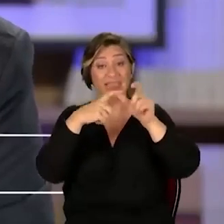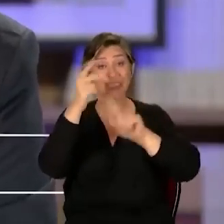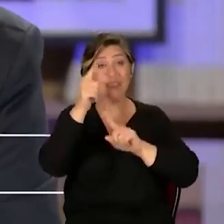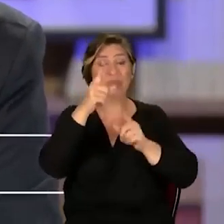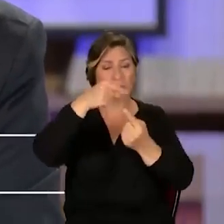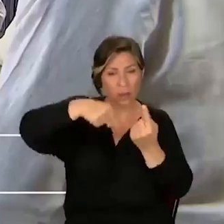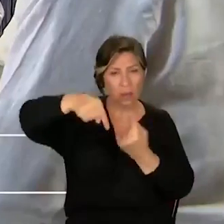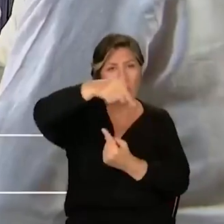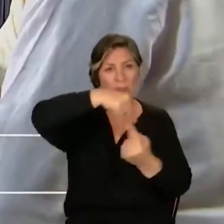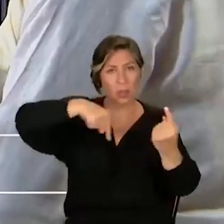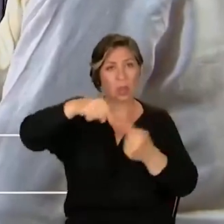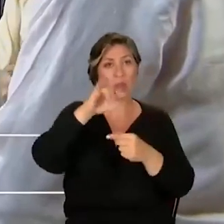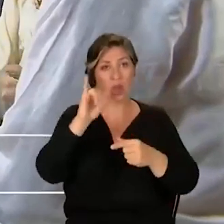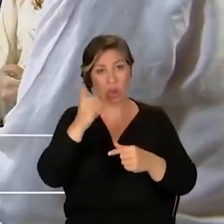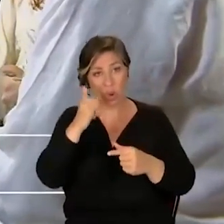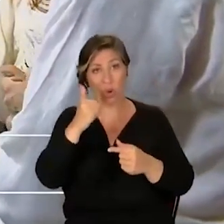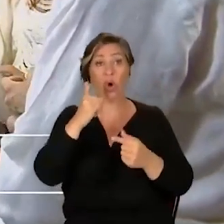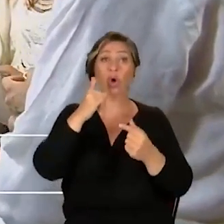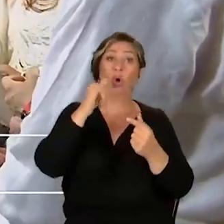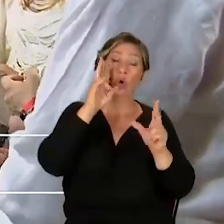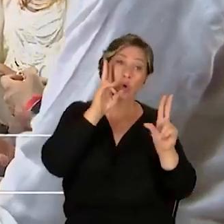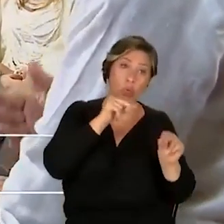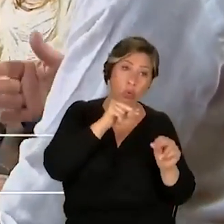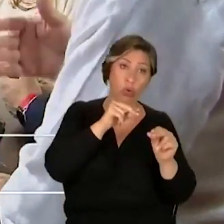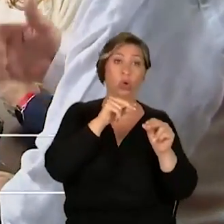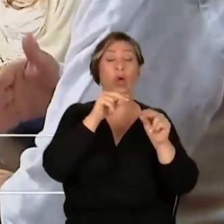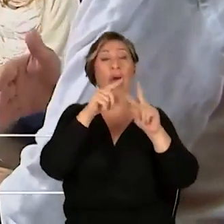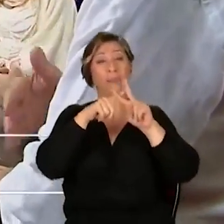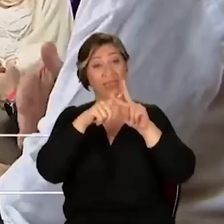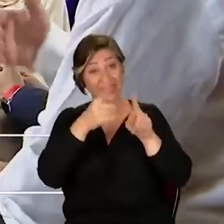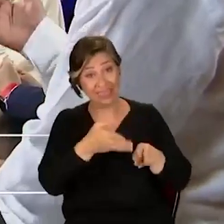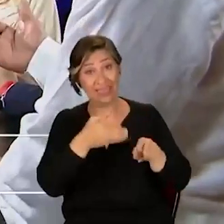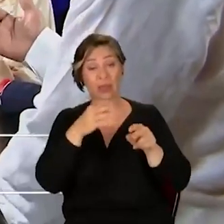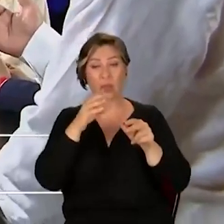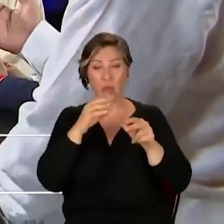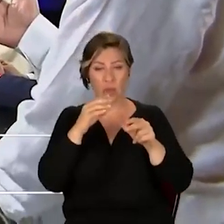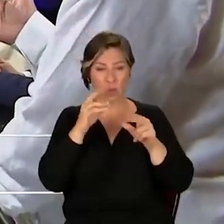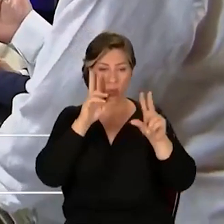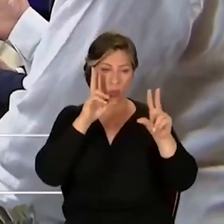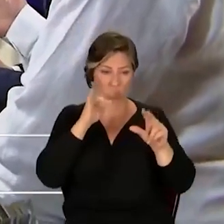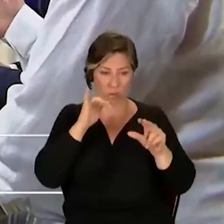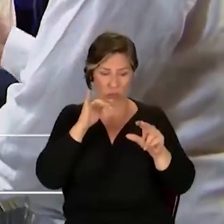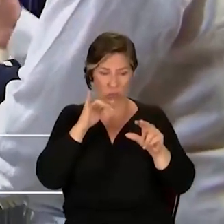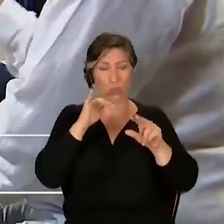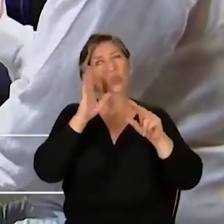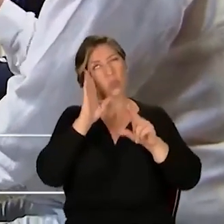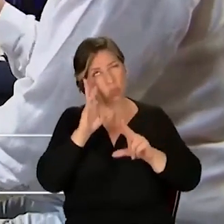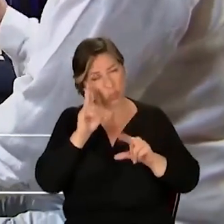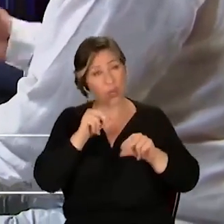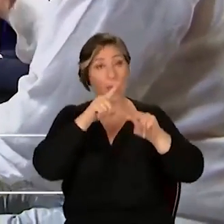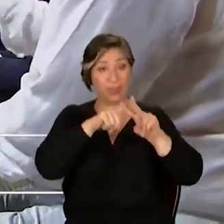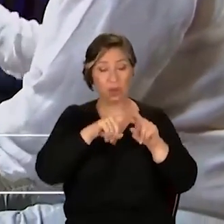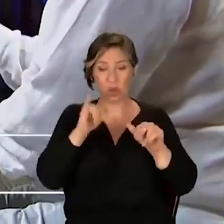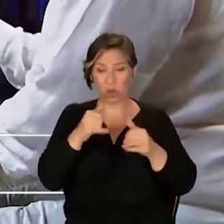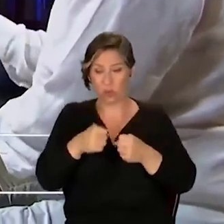mi? Yani kilo ve uyku apnesi, uyku apnesi ve kilo tekrar. Yani uyku apnesi kiloyla artıyor ama uyku apnesi